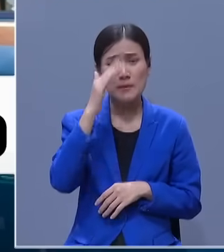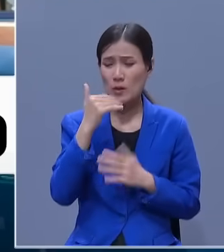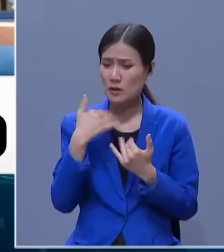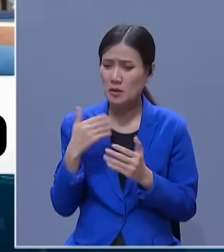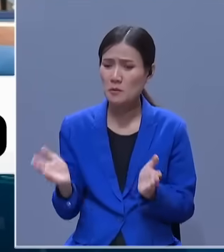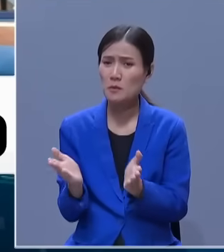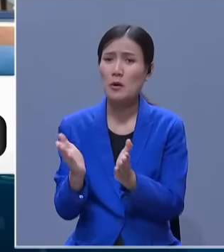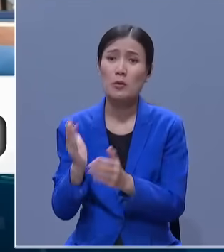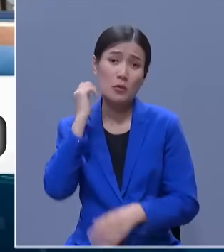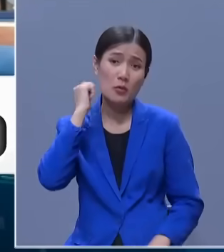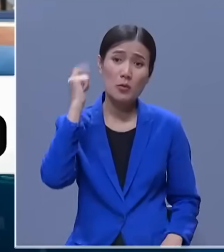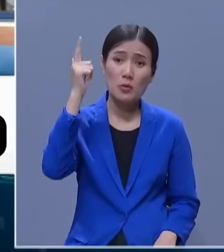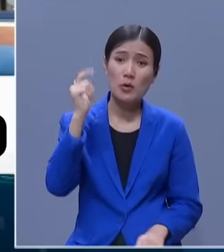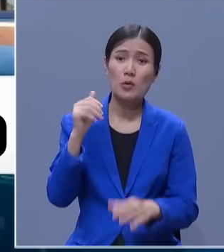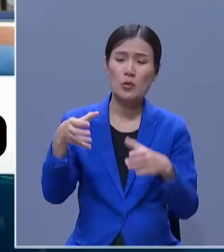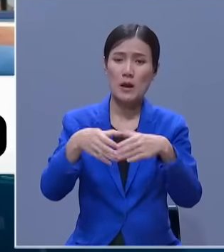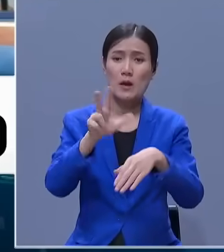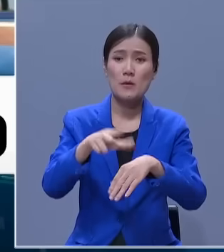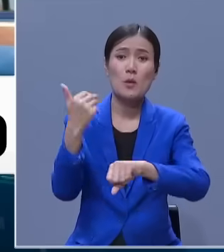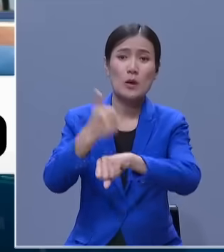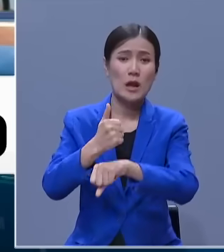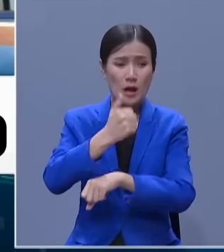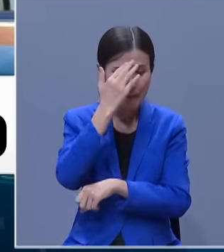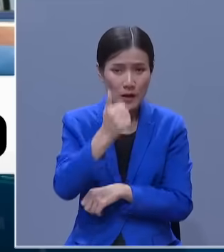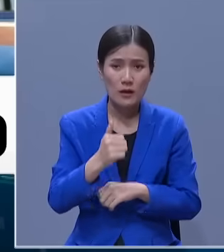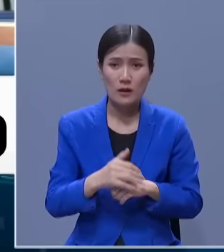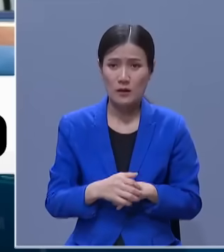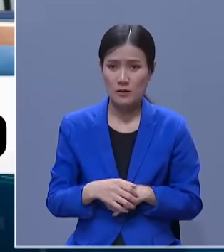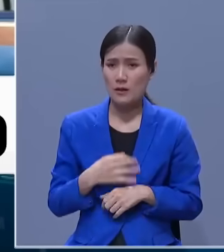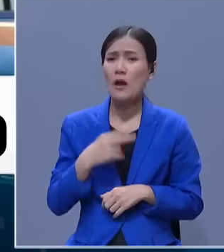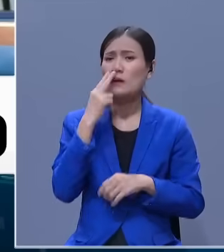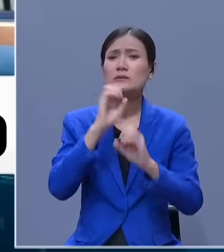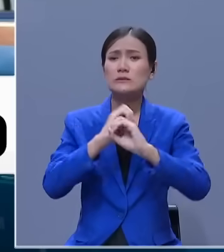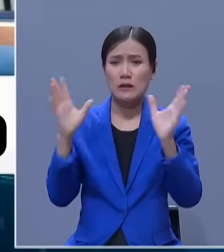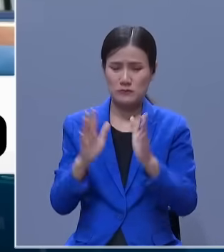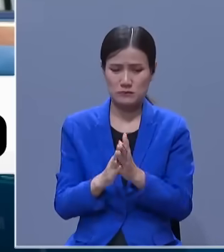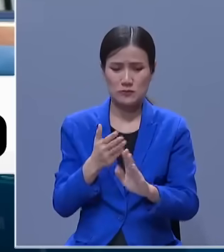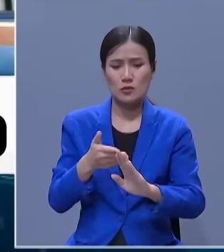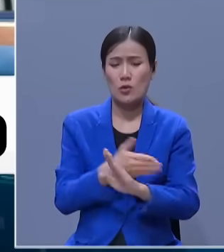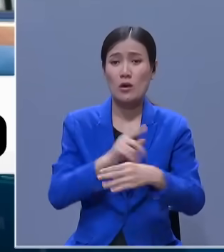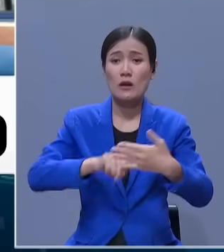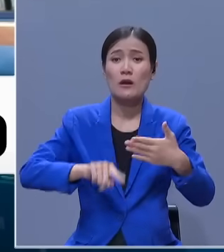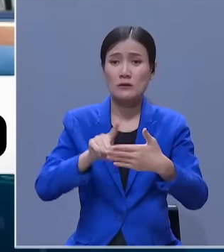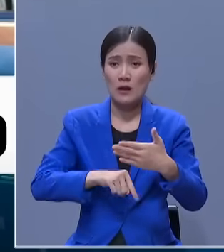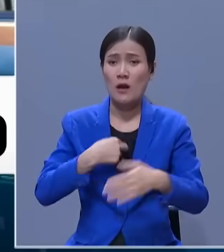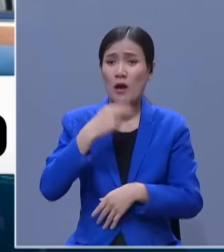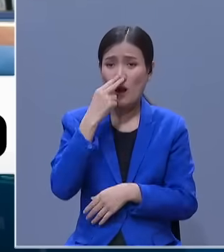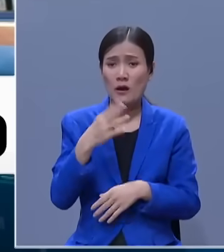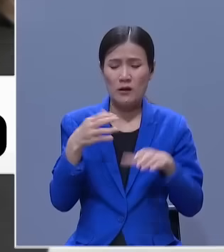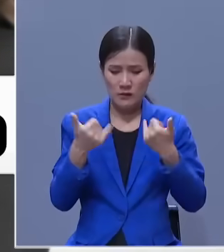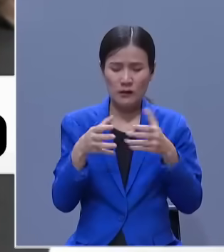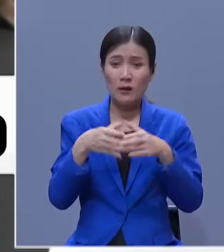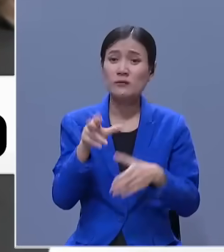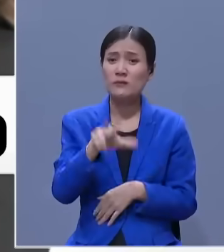จตุพรบอกว่านี่ไงดูผลเลือกตั้งครั้งที่ผ่านมาสะท้อนให้เห็นเลยนะคะว่าเพื่อไทยมาถึงจุดตกต่ำคุณจตุพรบ